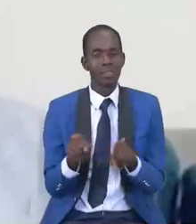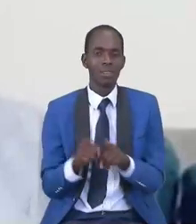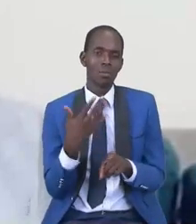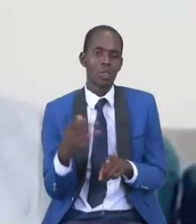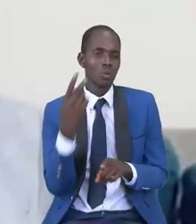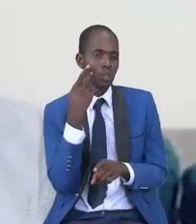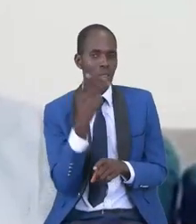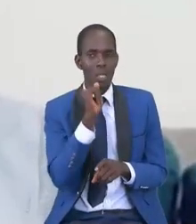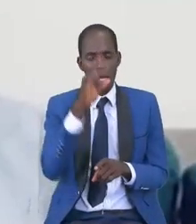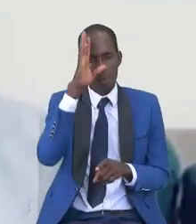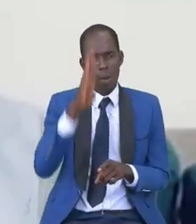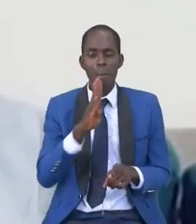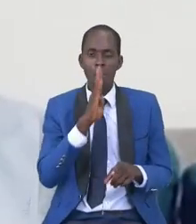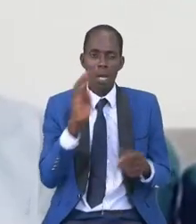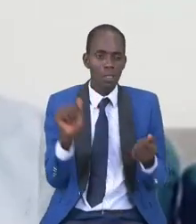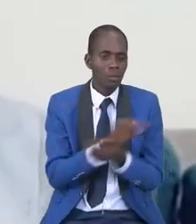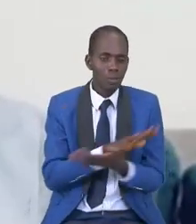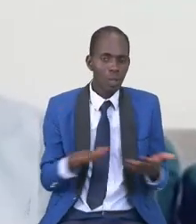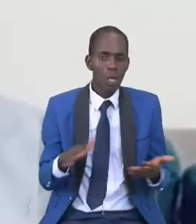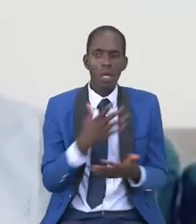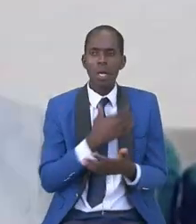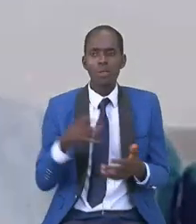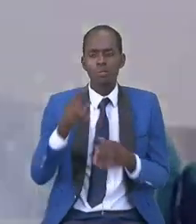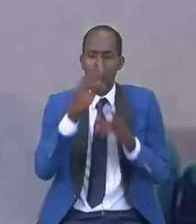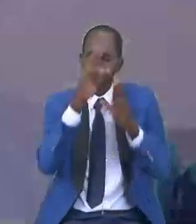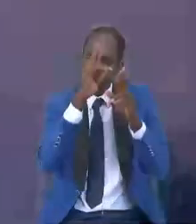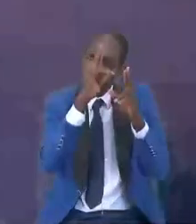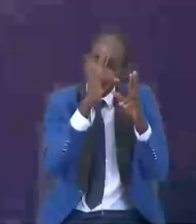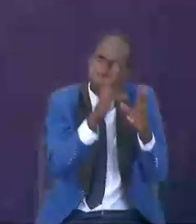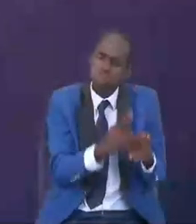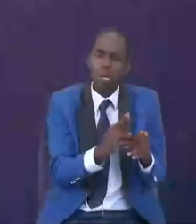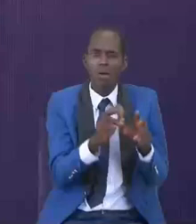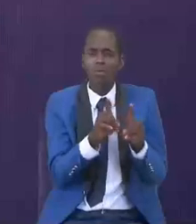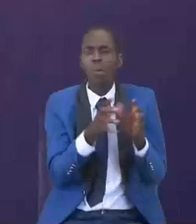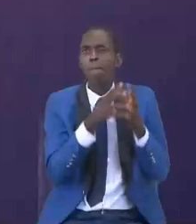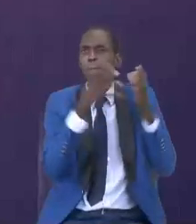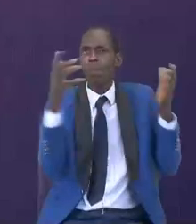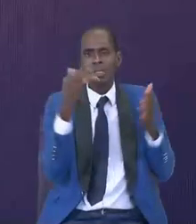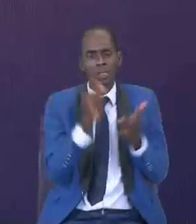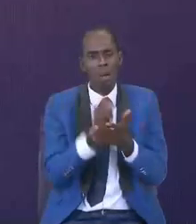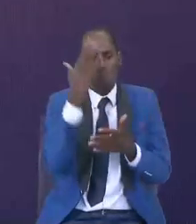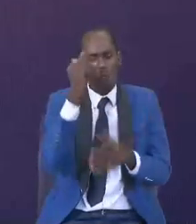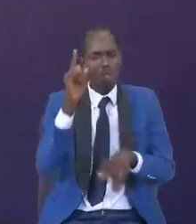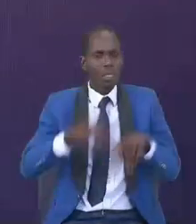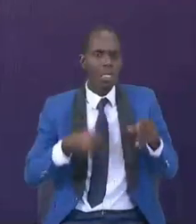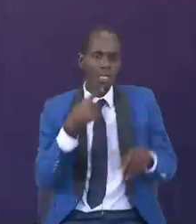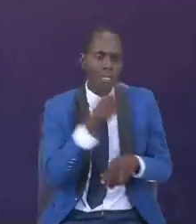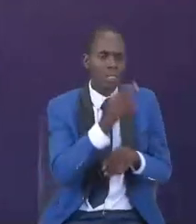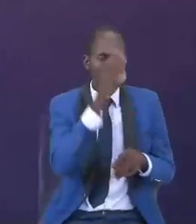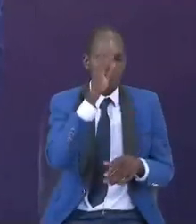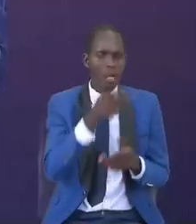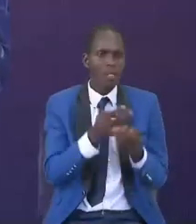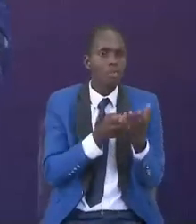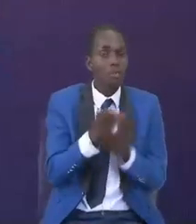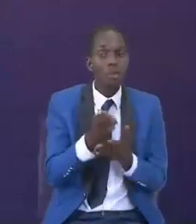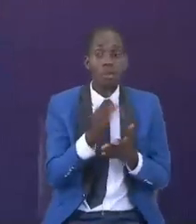Tu vois un homme qui périt, mais tu le respectes tellement, tu ne peux pas lui dire la vérité. Pour sauver sa